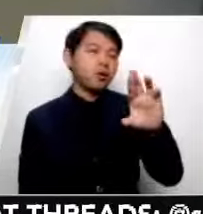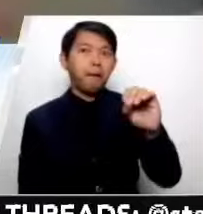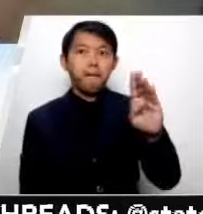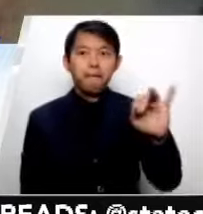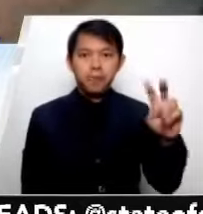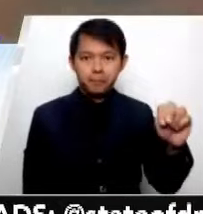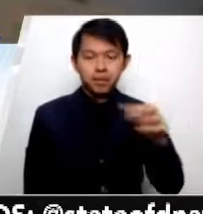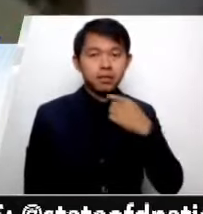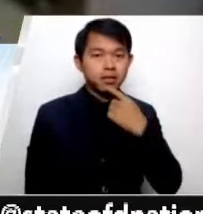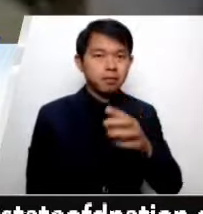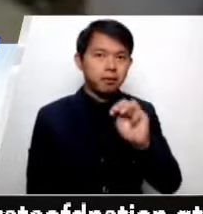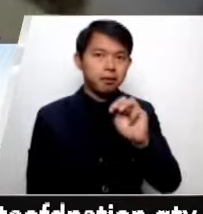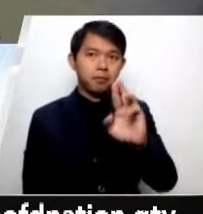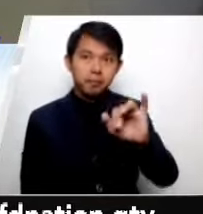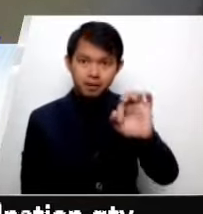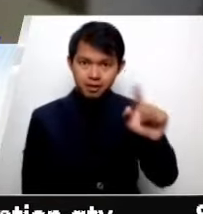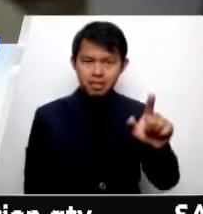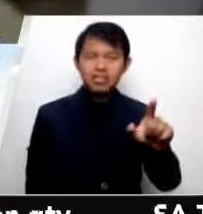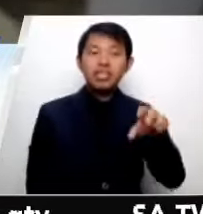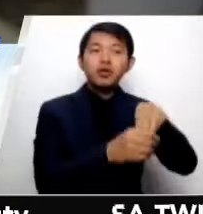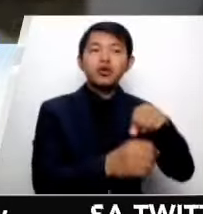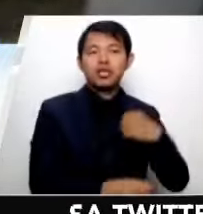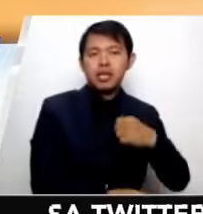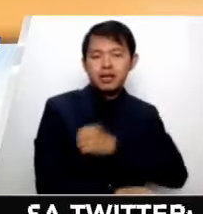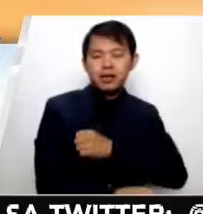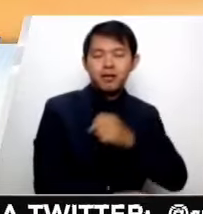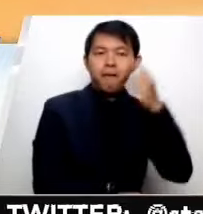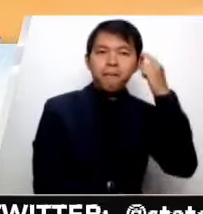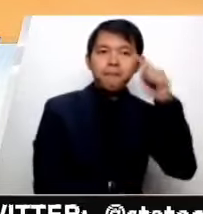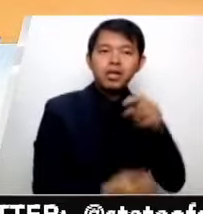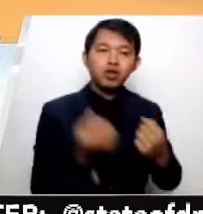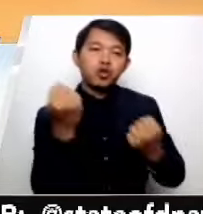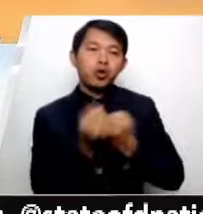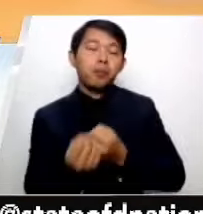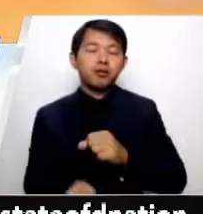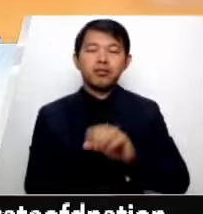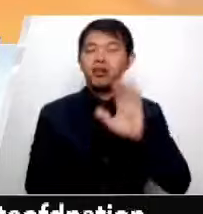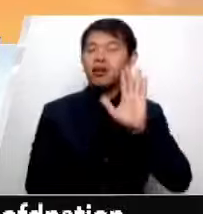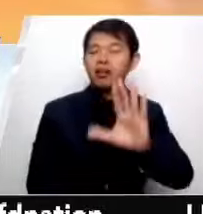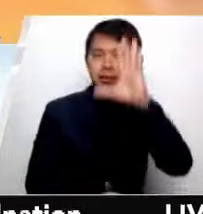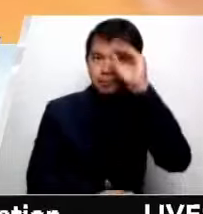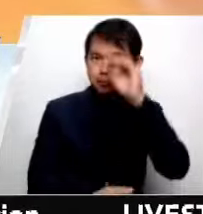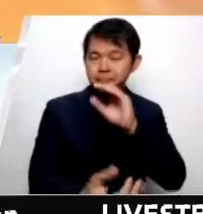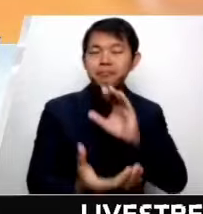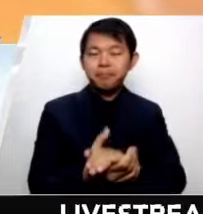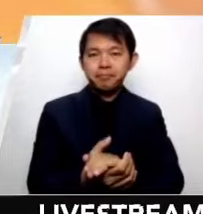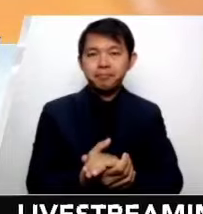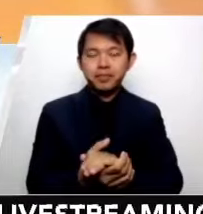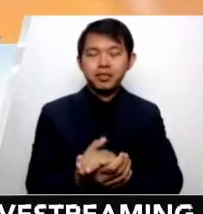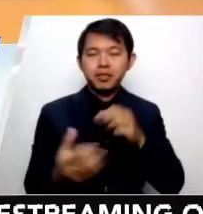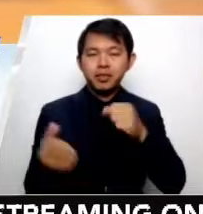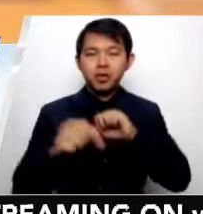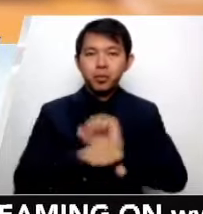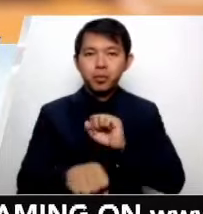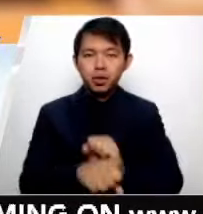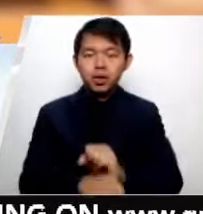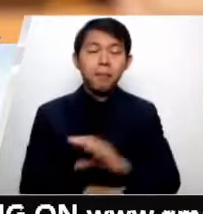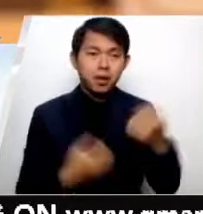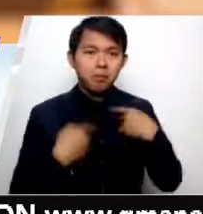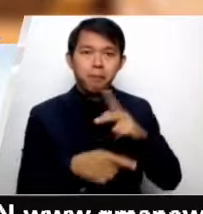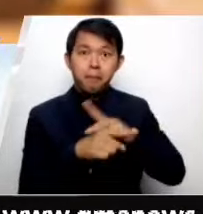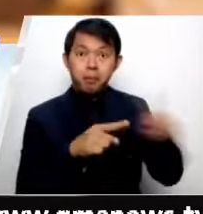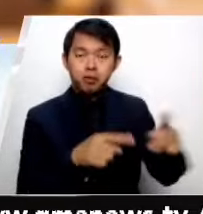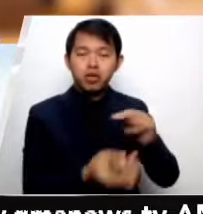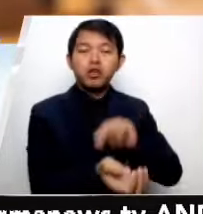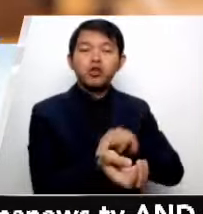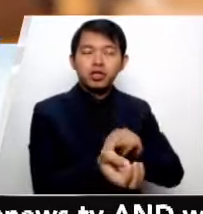nasa Senado siya noon para suportahan ang asawa sa trabaho. May nakabantay rin daw na professional nurse habang nagpapa-IV drip siya. Every week